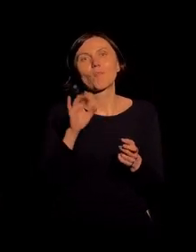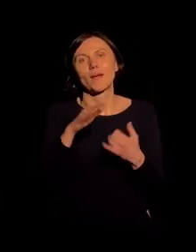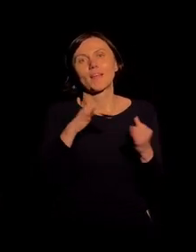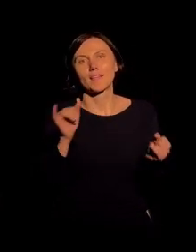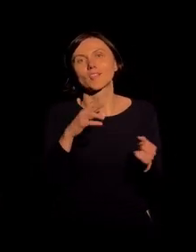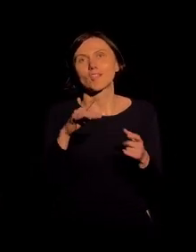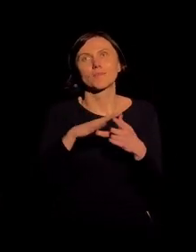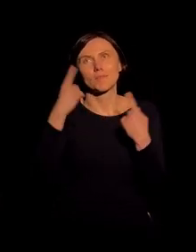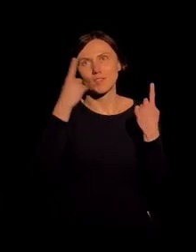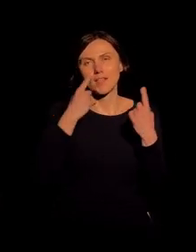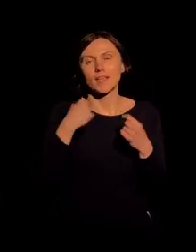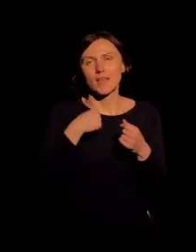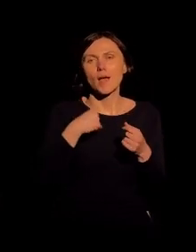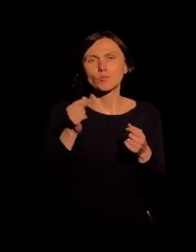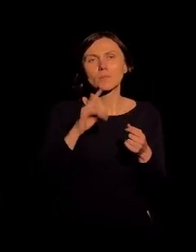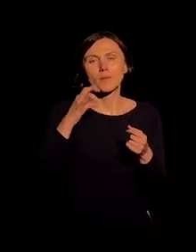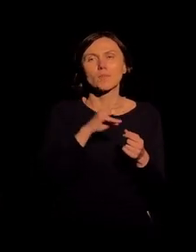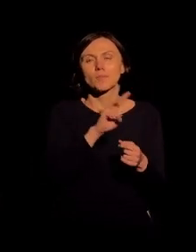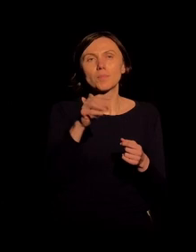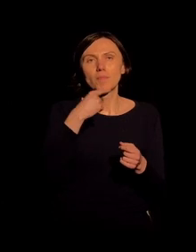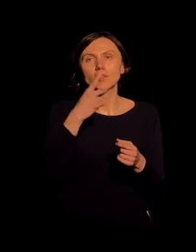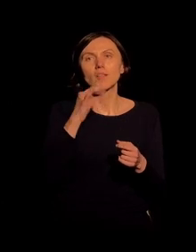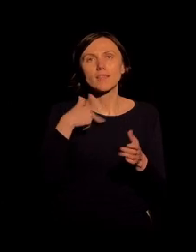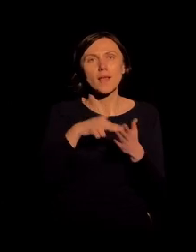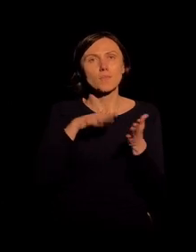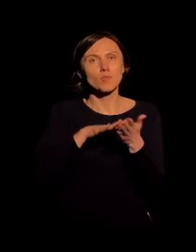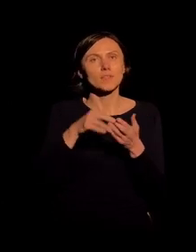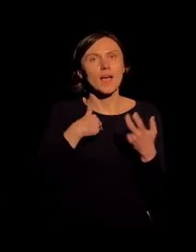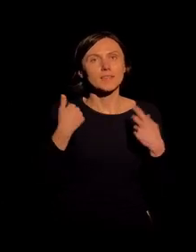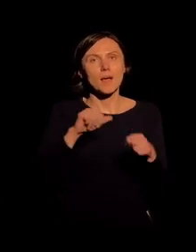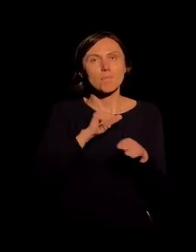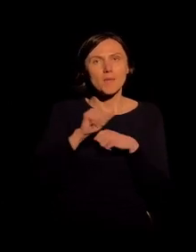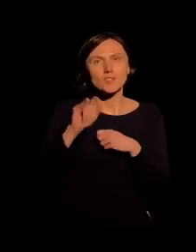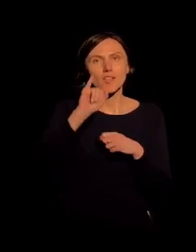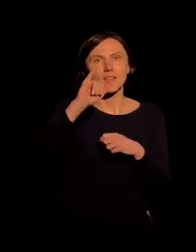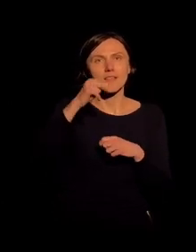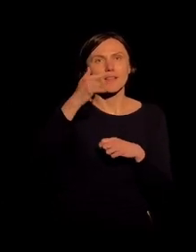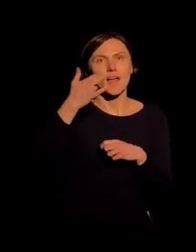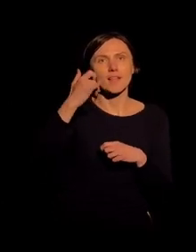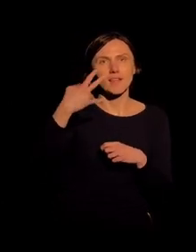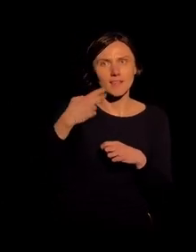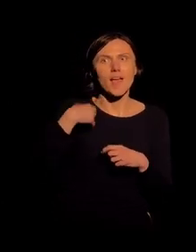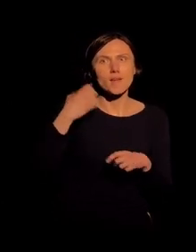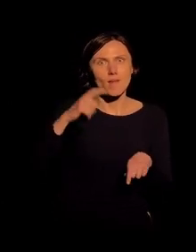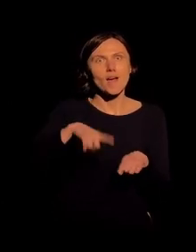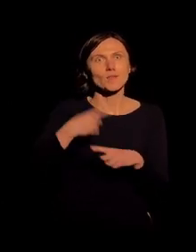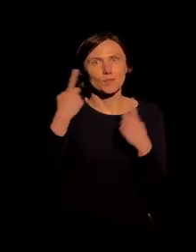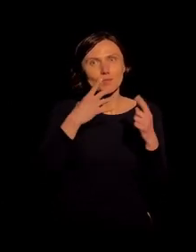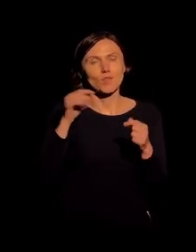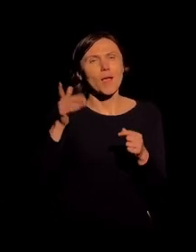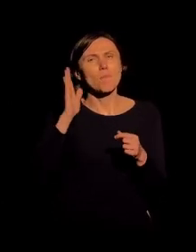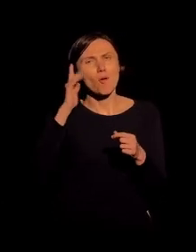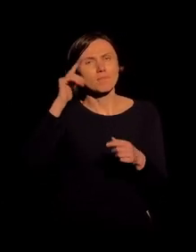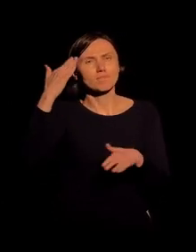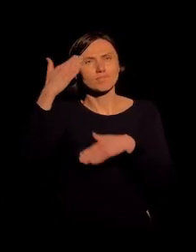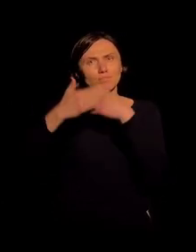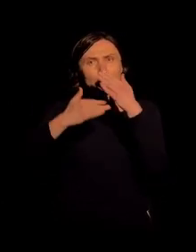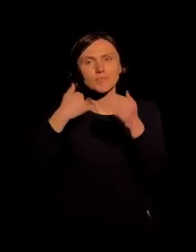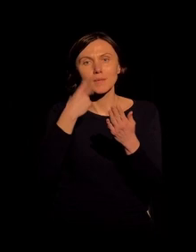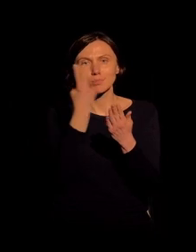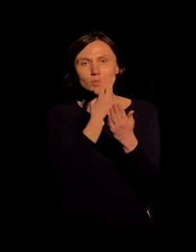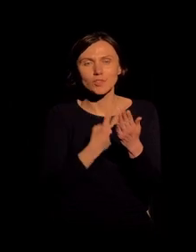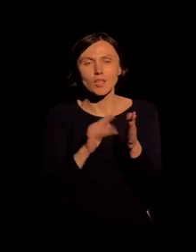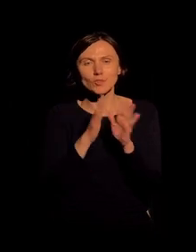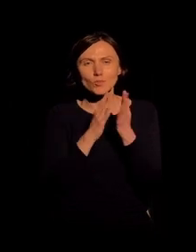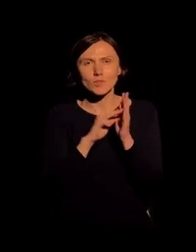inne rzeczy w głowie. Ja muszę Państwu powiedzieć, że na początku chciałem zostać Indianinem. I to bardzo długo miałem w głowie. Potem przeczytawszy